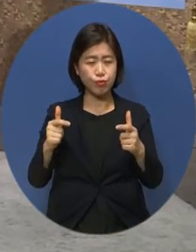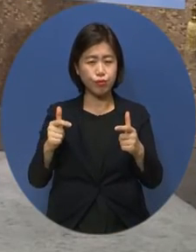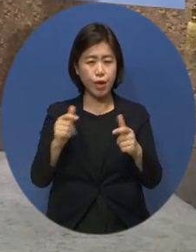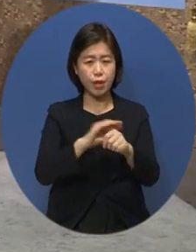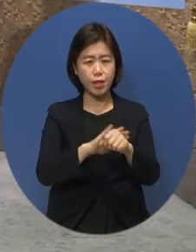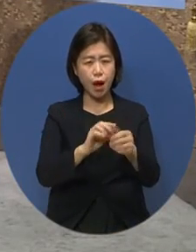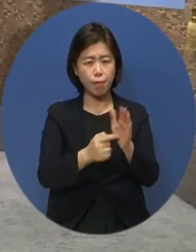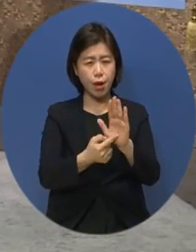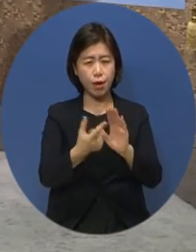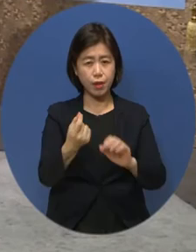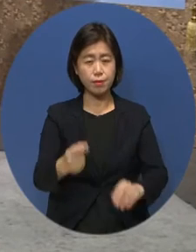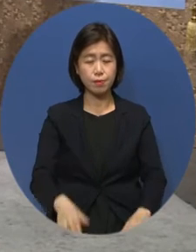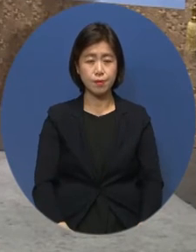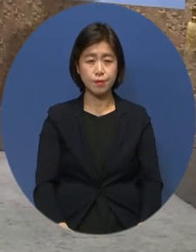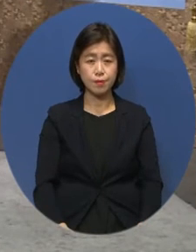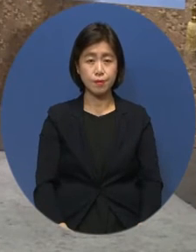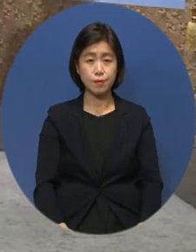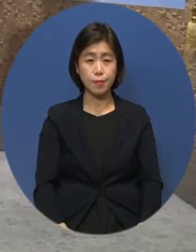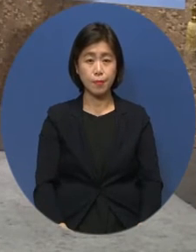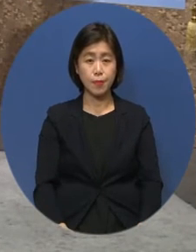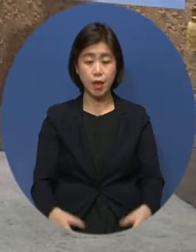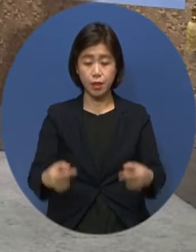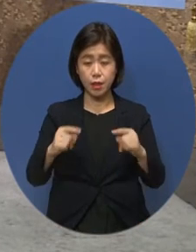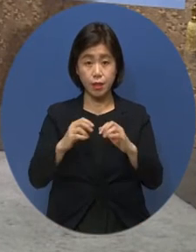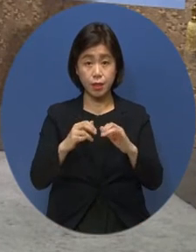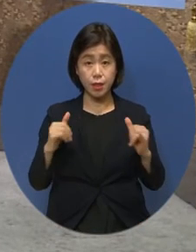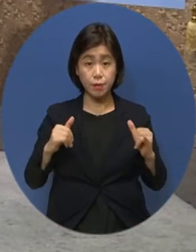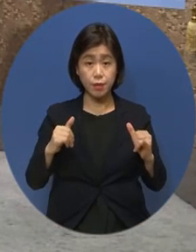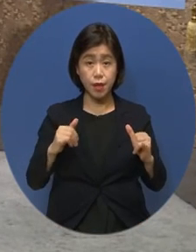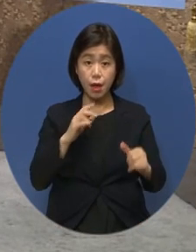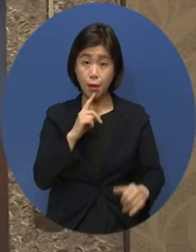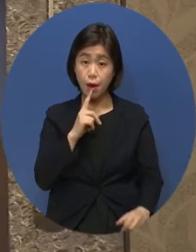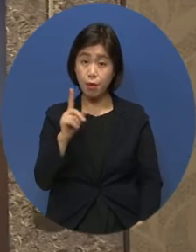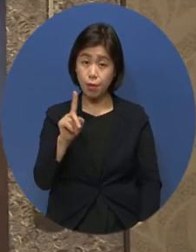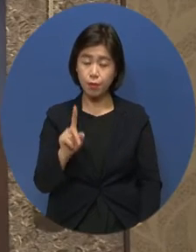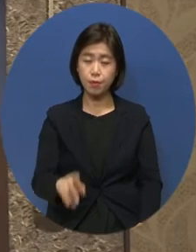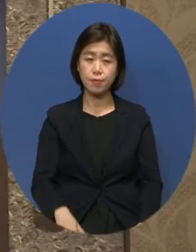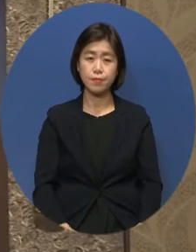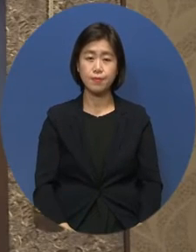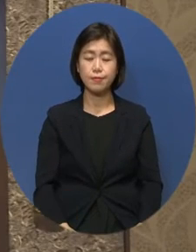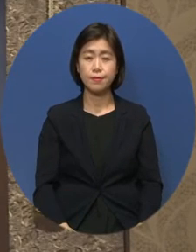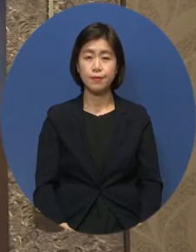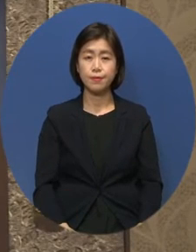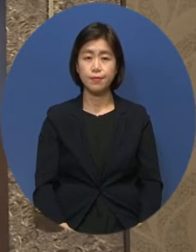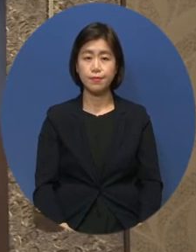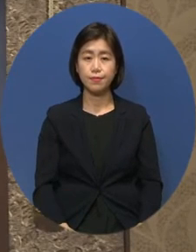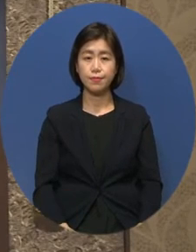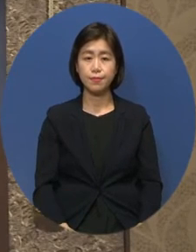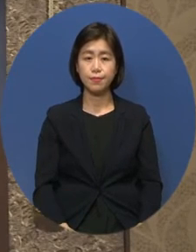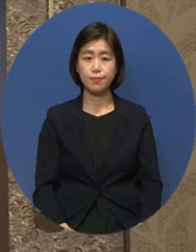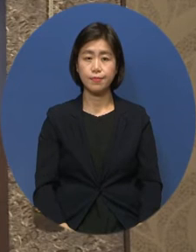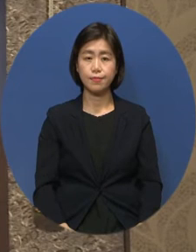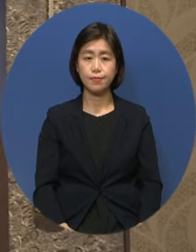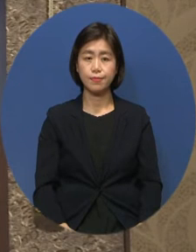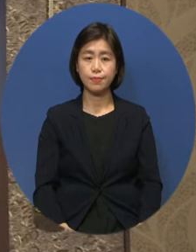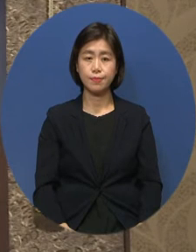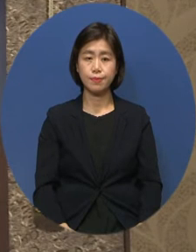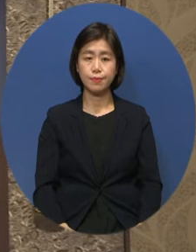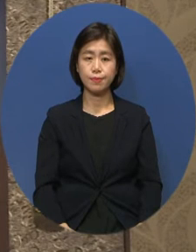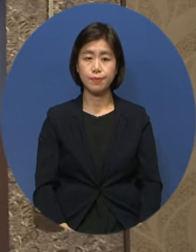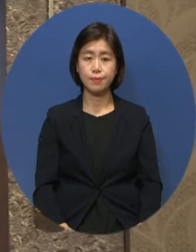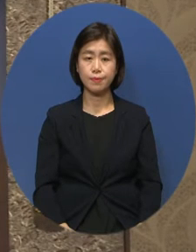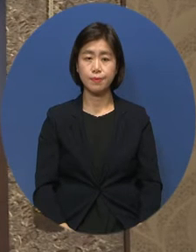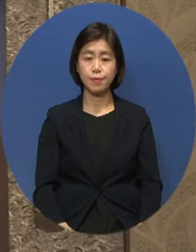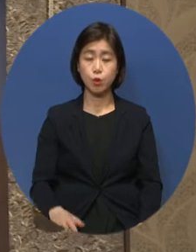참가자들의 반응은 어땠나요 참고서 들은 어 반응을 본다면 어 이렇게